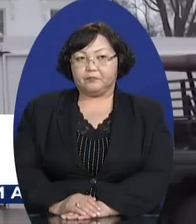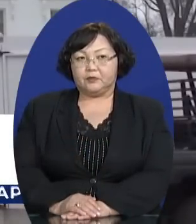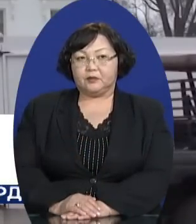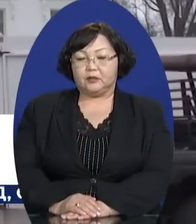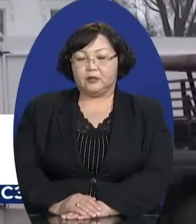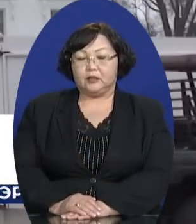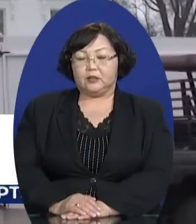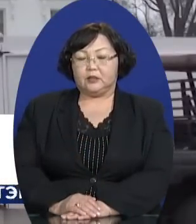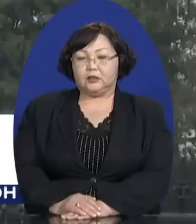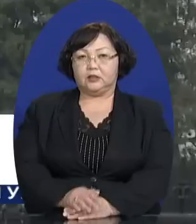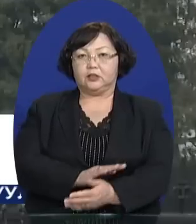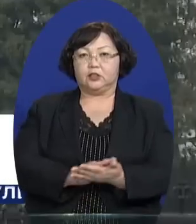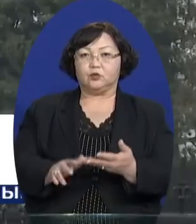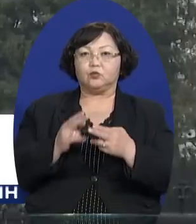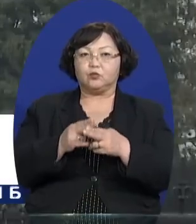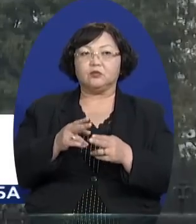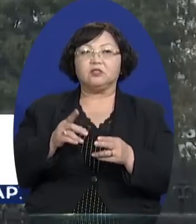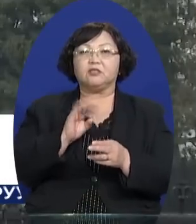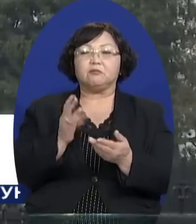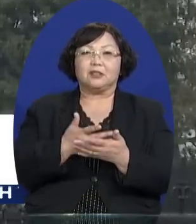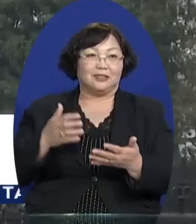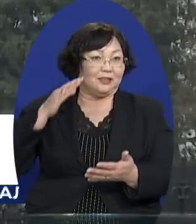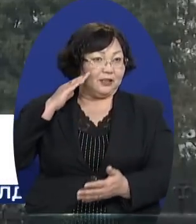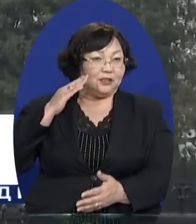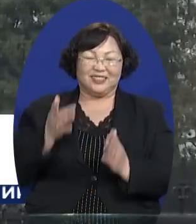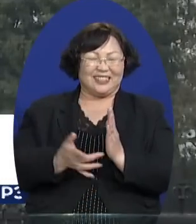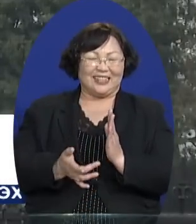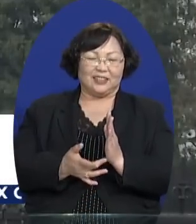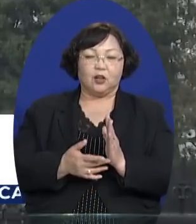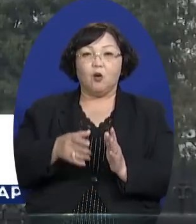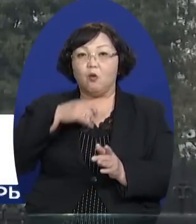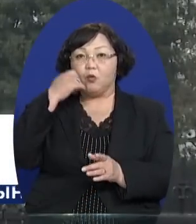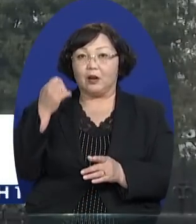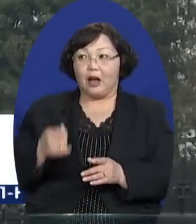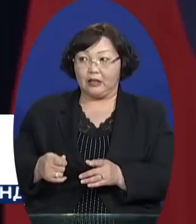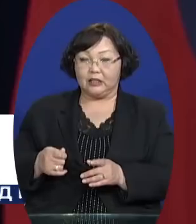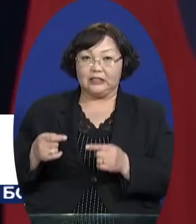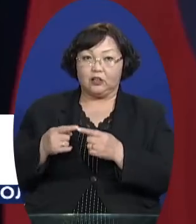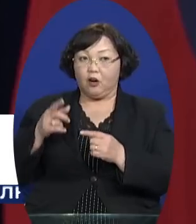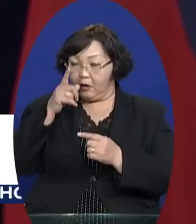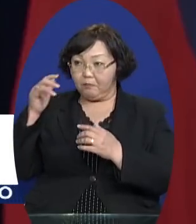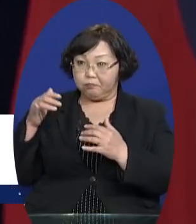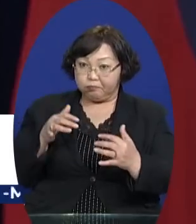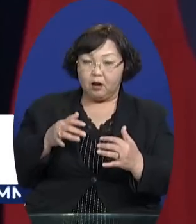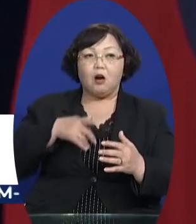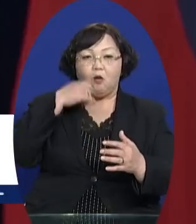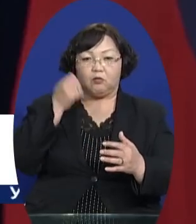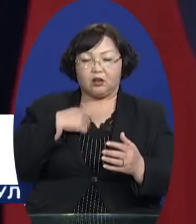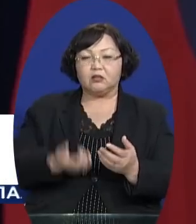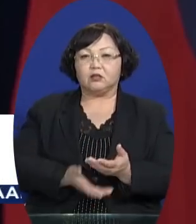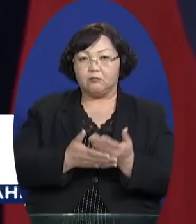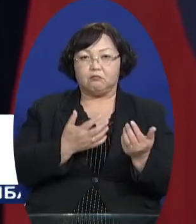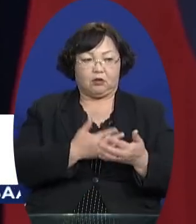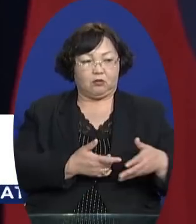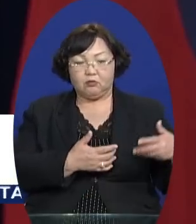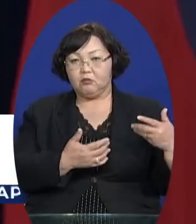Шинэ багц тусламжид багтсан зэвсэг техник Украины талаас эхлүүлсэн сөрөг давшилтыг амжилттай төрөхөд тус тухам үзүүлнэ гэж үзэж байгаа.